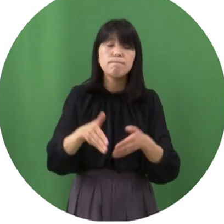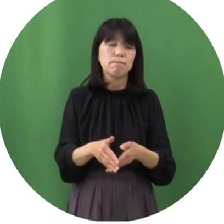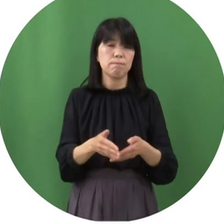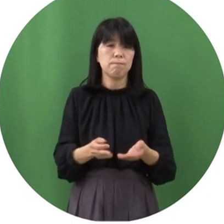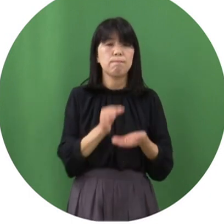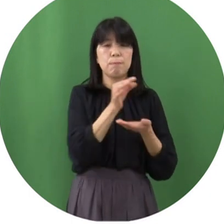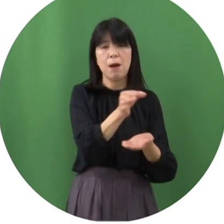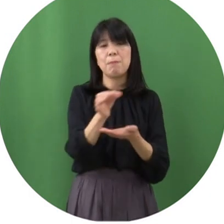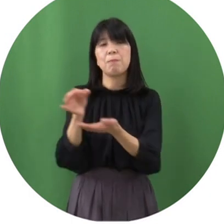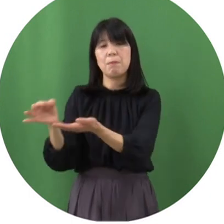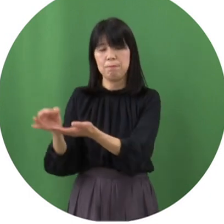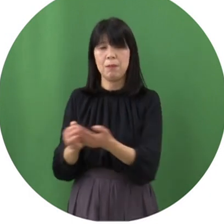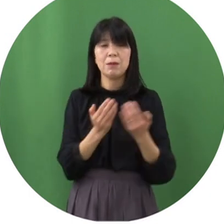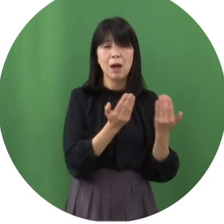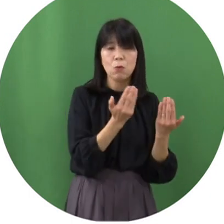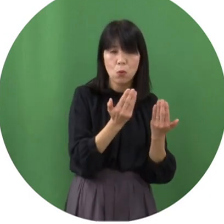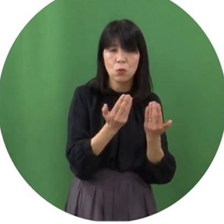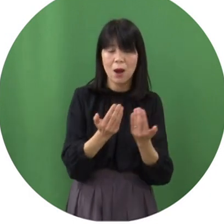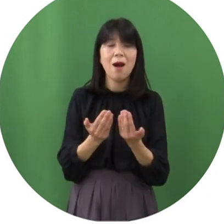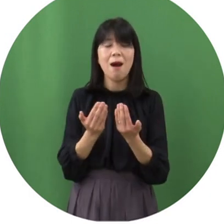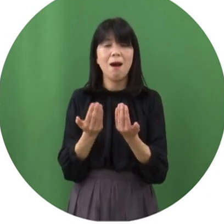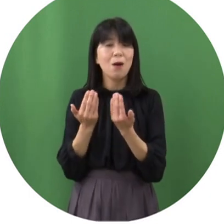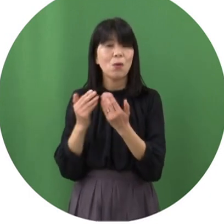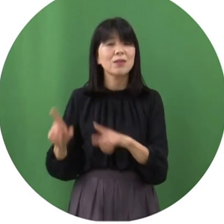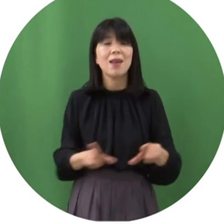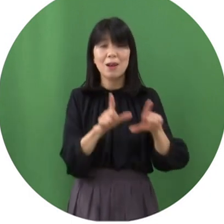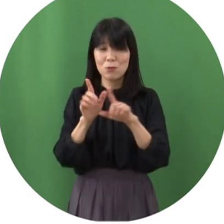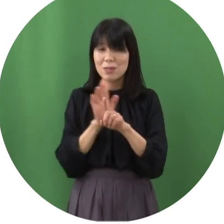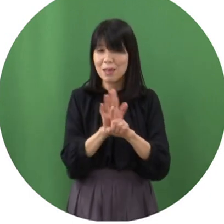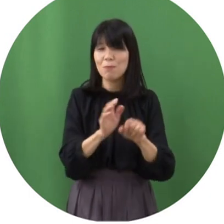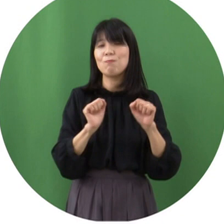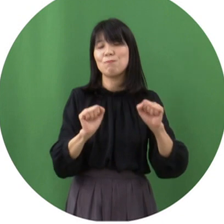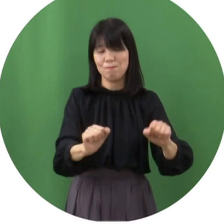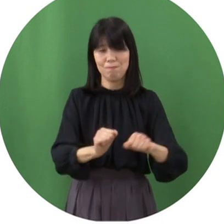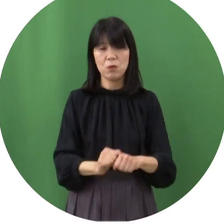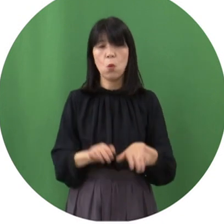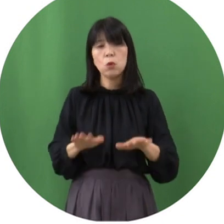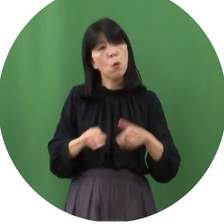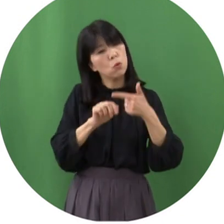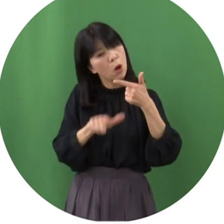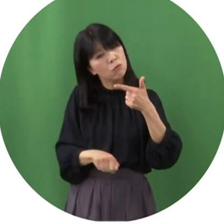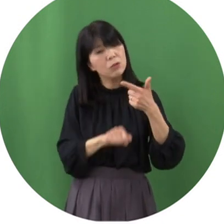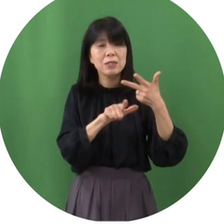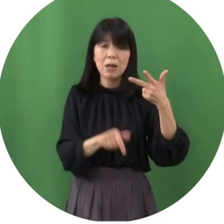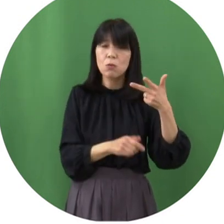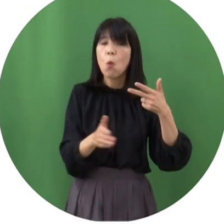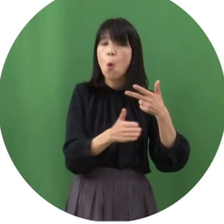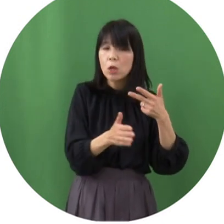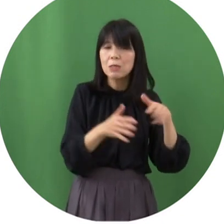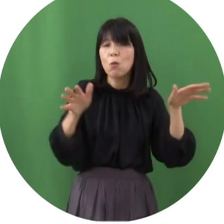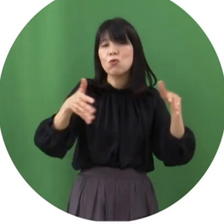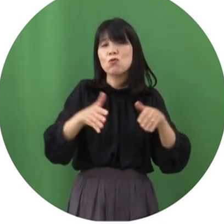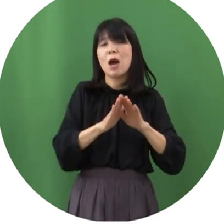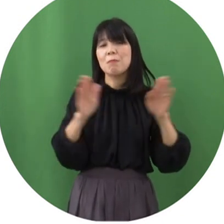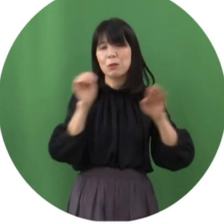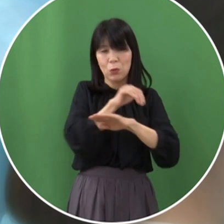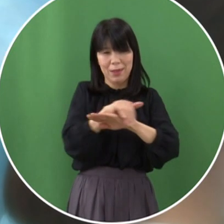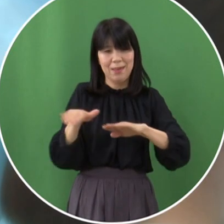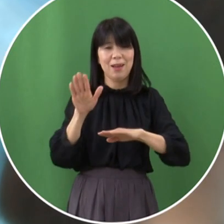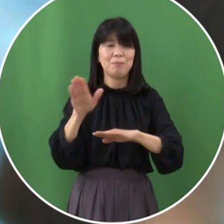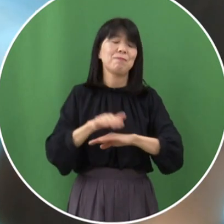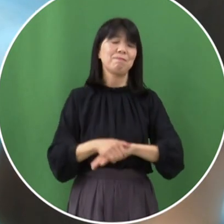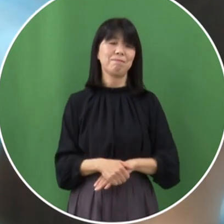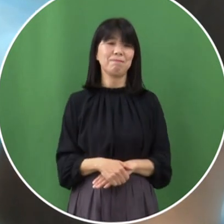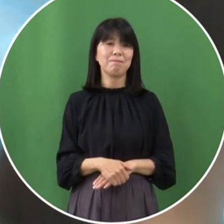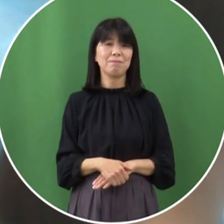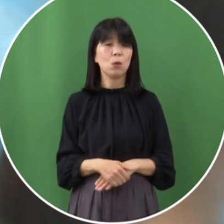や学校生活のサポートを行うものです。今年も6月から7月ごろに募集を行う予定です。